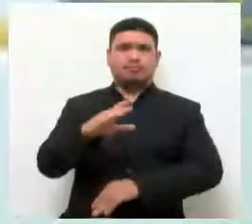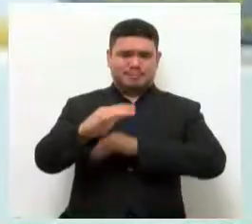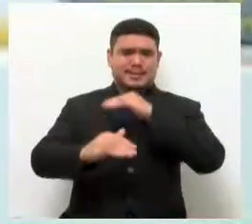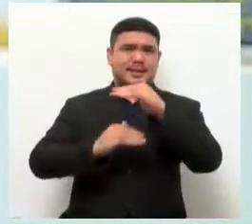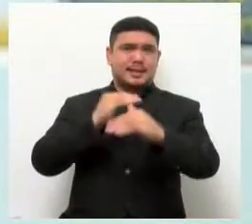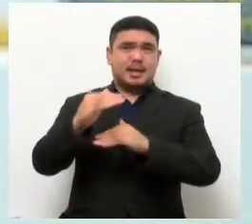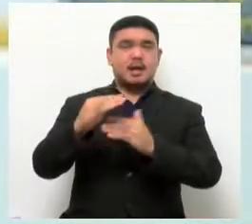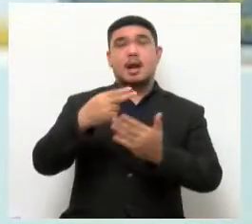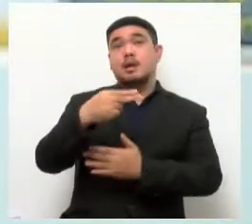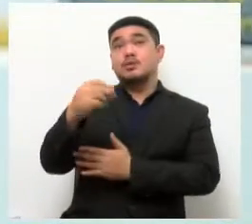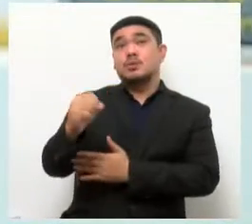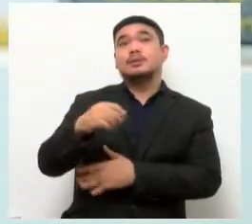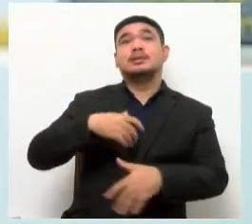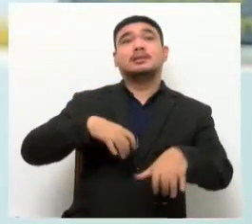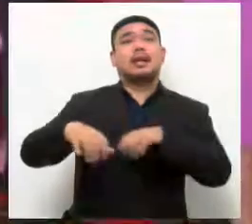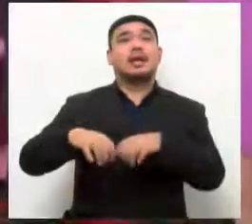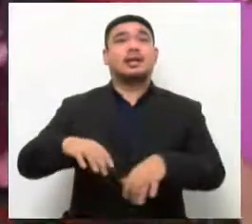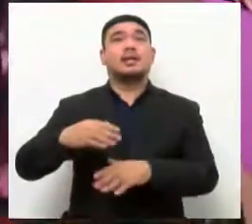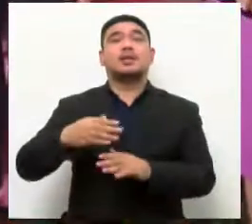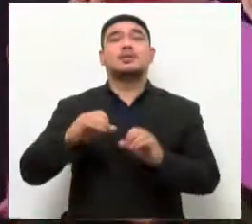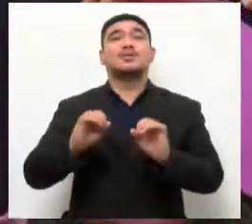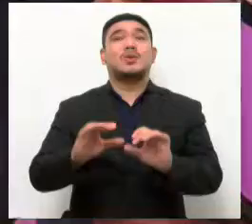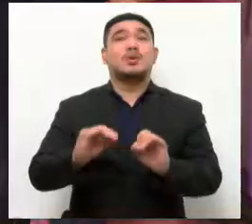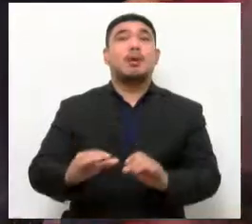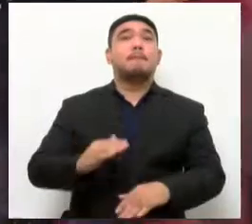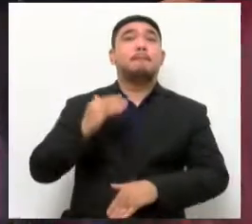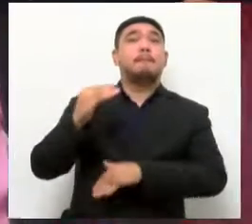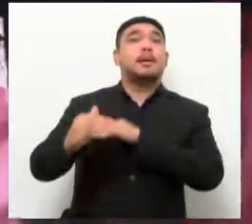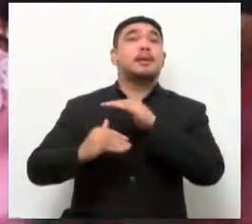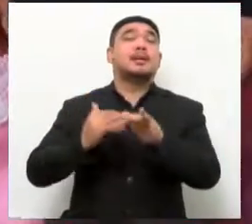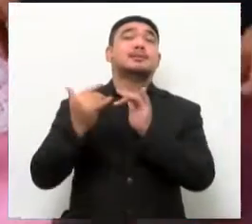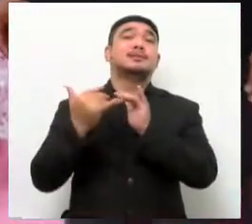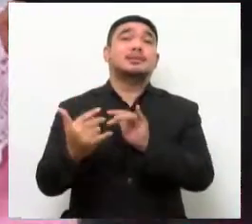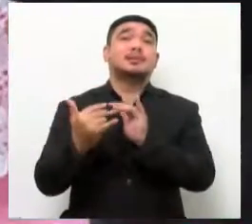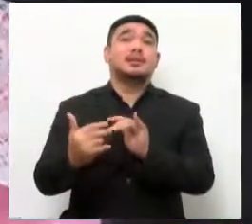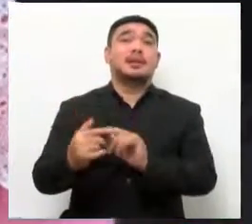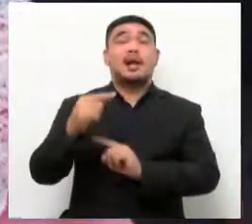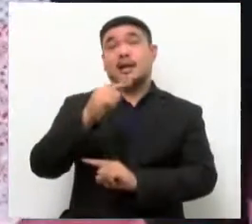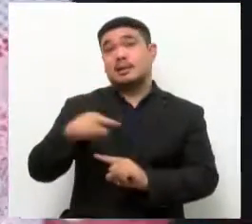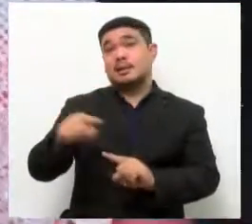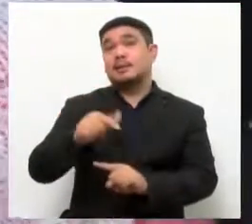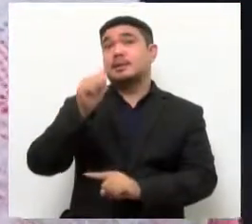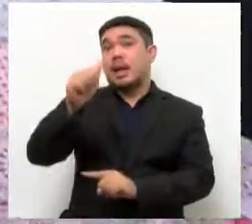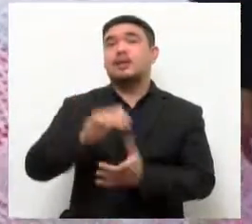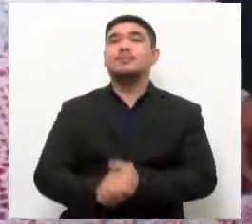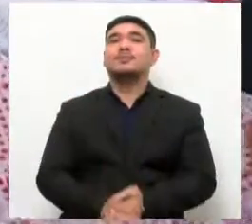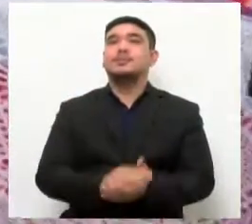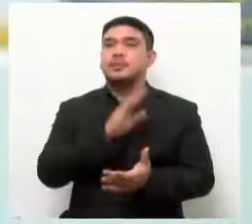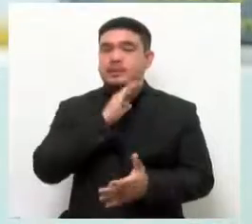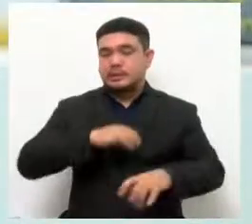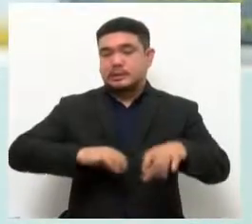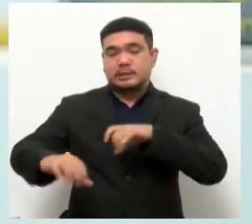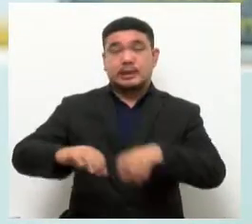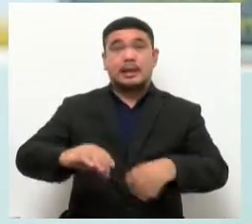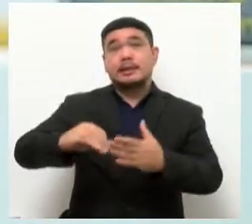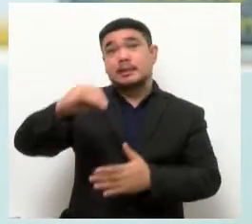ในเรื่องของการจัดกิจกรรมการเรียนการสอนพัฒนาทักษะการสื่อสารภาษาอังกฤษเป็นหลักโดยการจัดการเรียนการสอนครูจะ